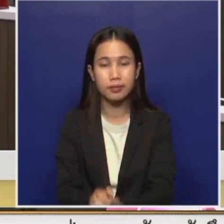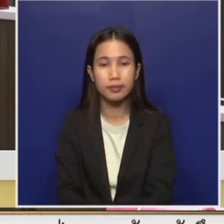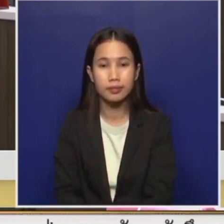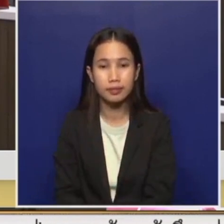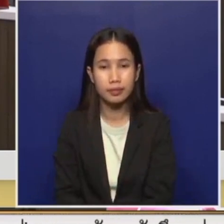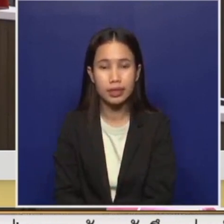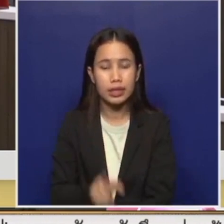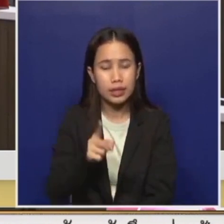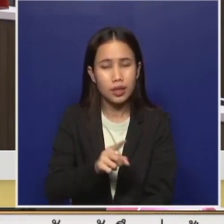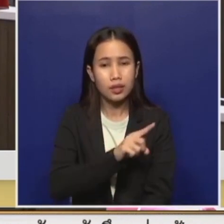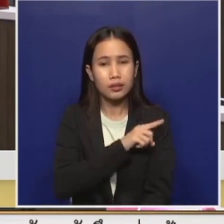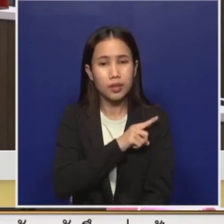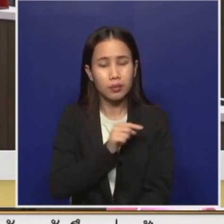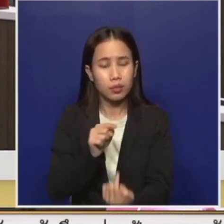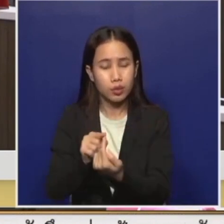ขององคการค้า